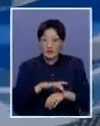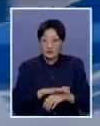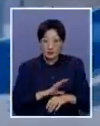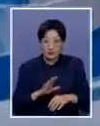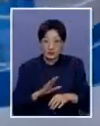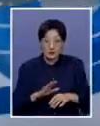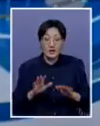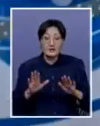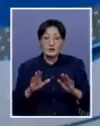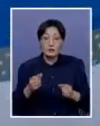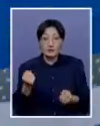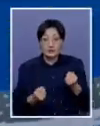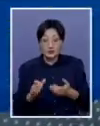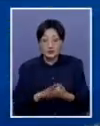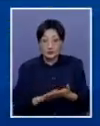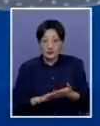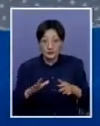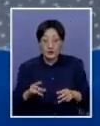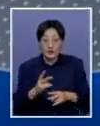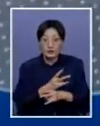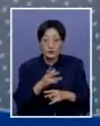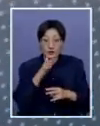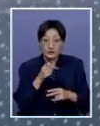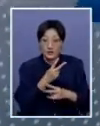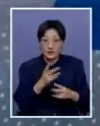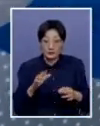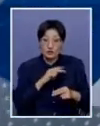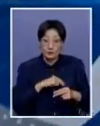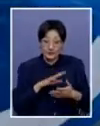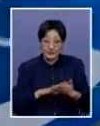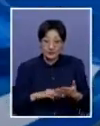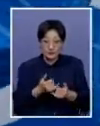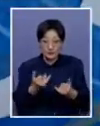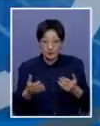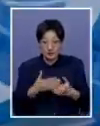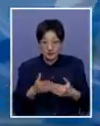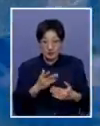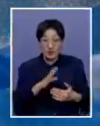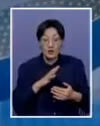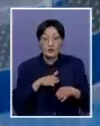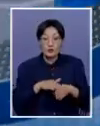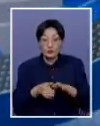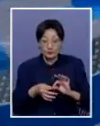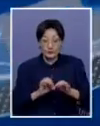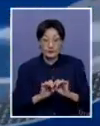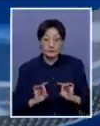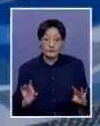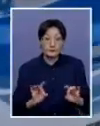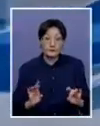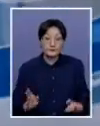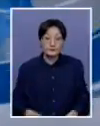жоқ. Ал тек көлік жуатын жер түнгі уақытқа қарамастан жұмысты жалғастырған үшін жазаға тартылды. Толығырақ келесі бейне